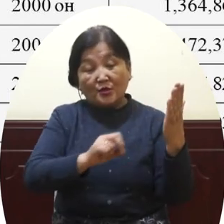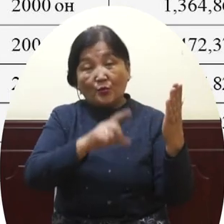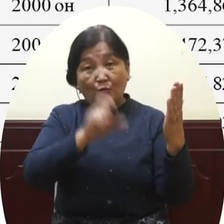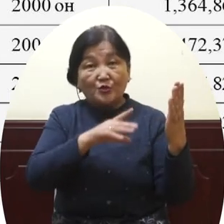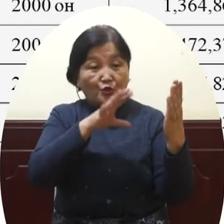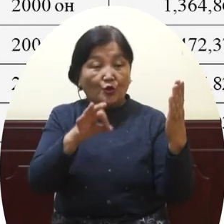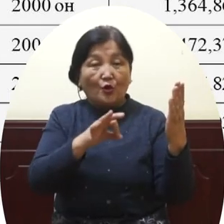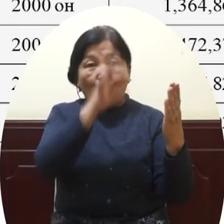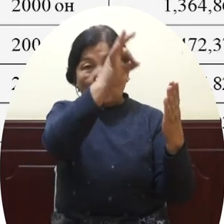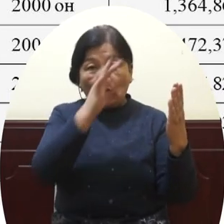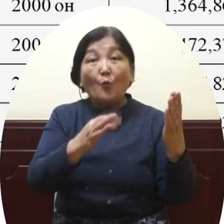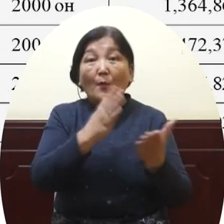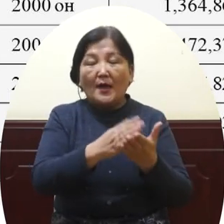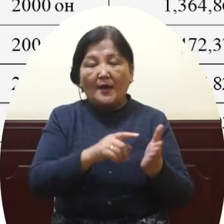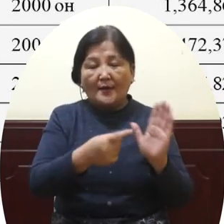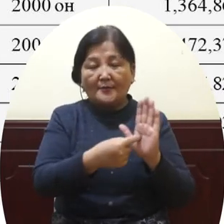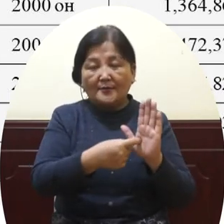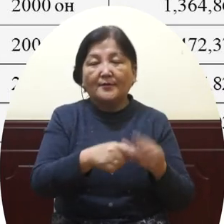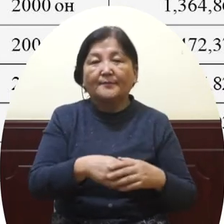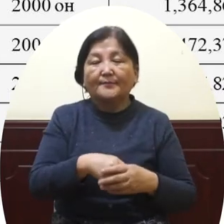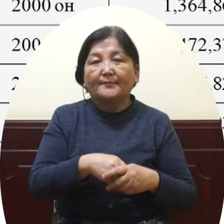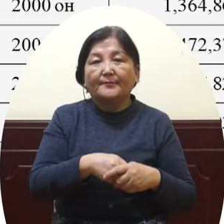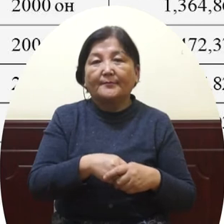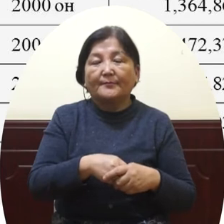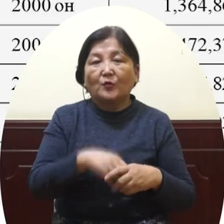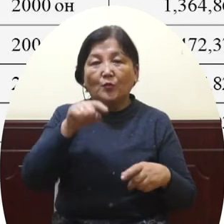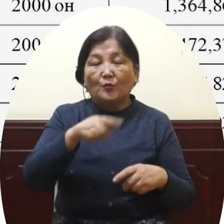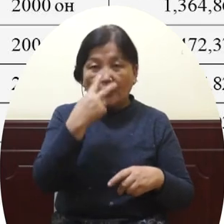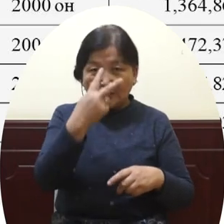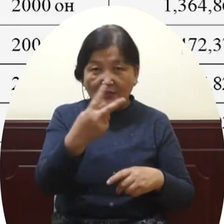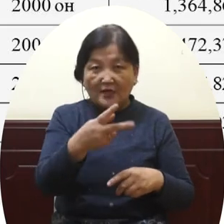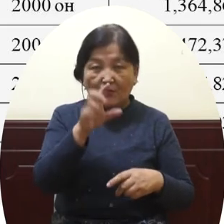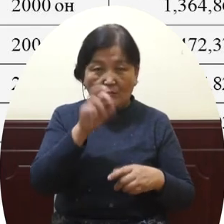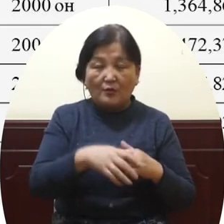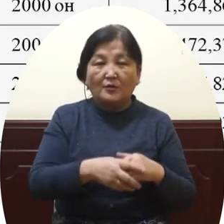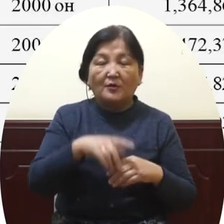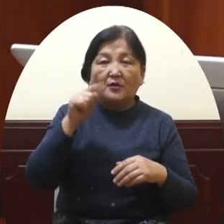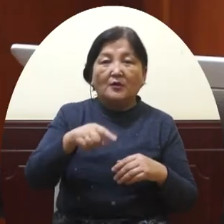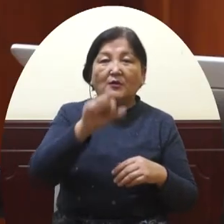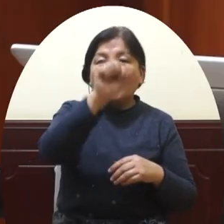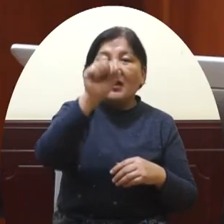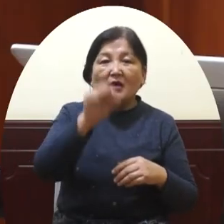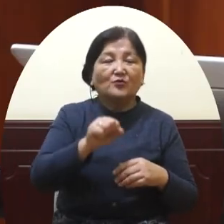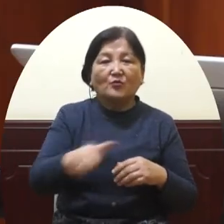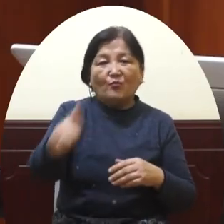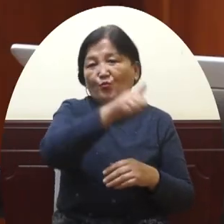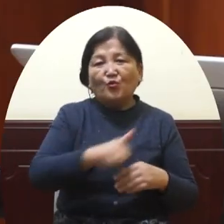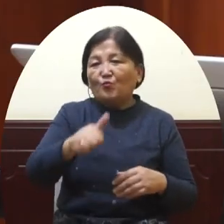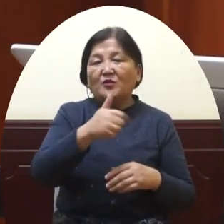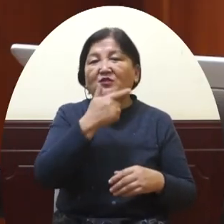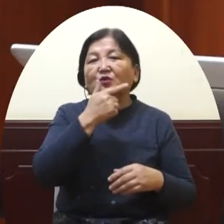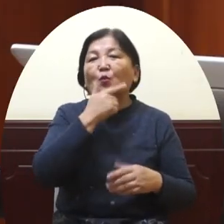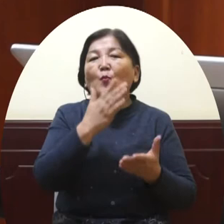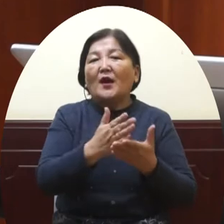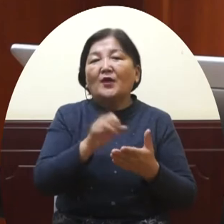тоо хувь байгаа. За эндээс харах юм бол ер нь энэ асуудал бол бүрэн зөвсөр чадахгүй байгаа юм байна.